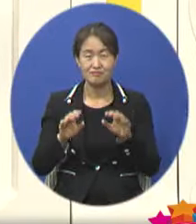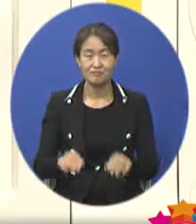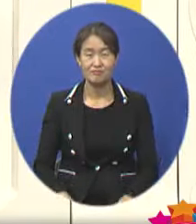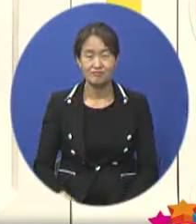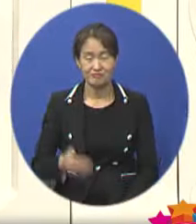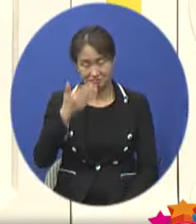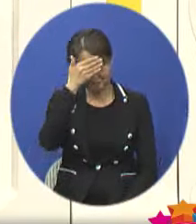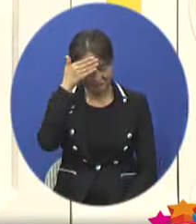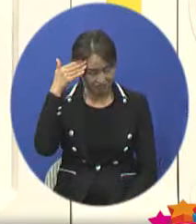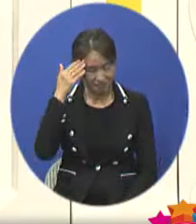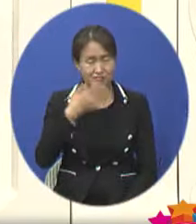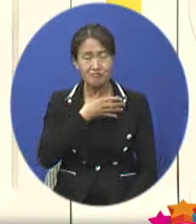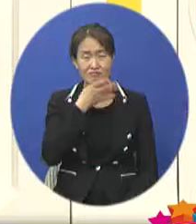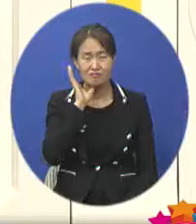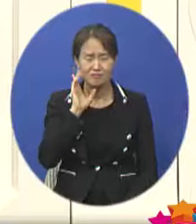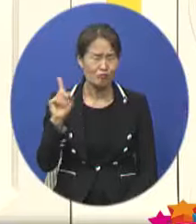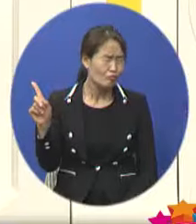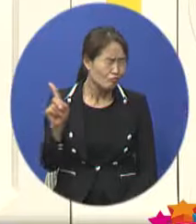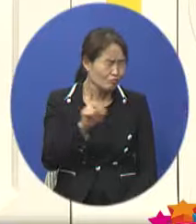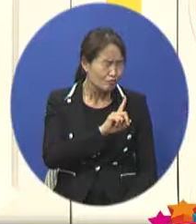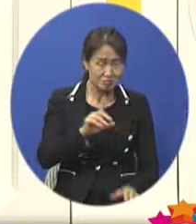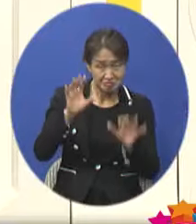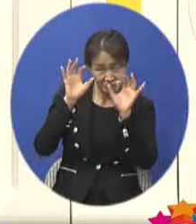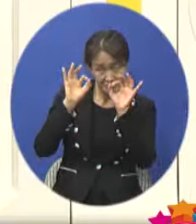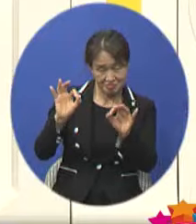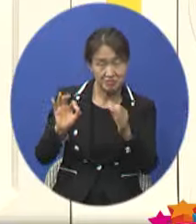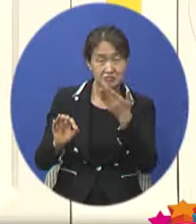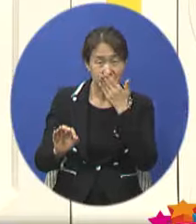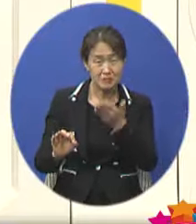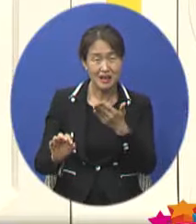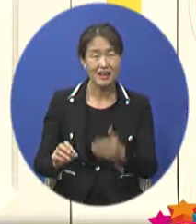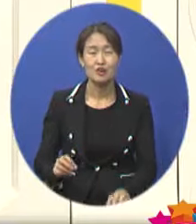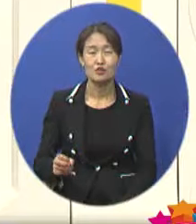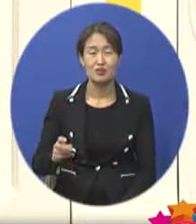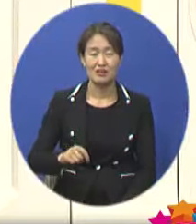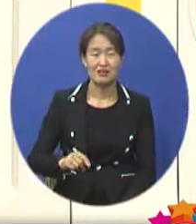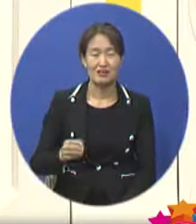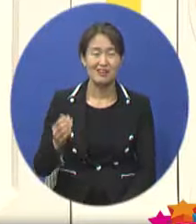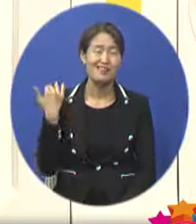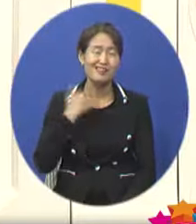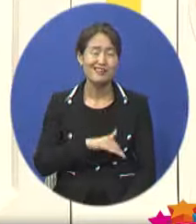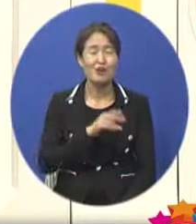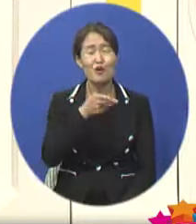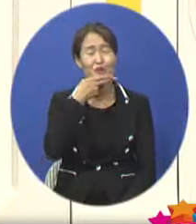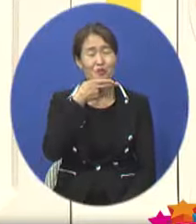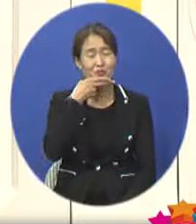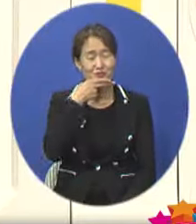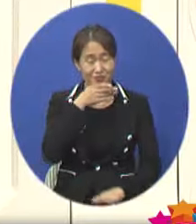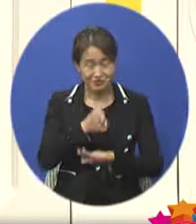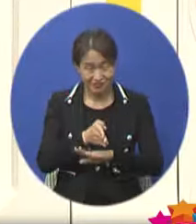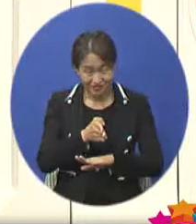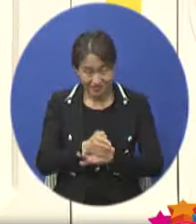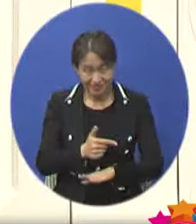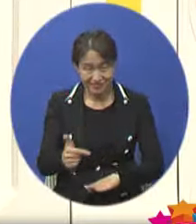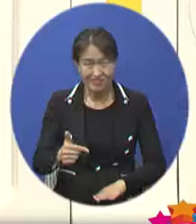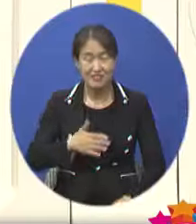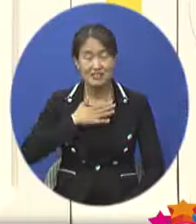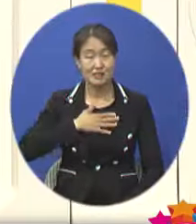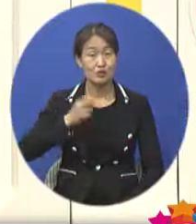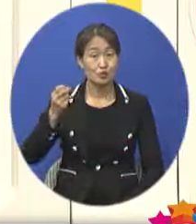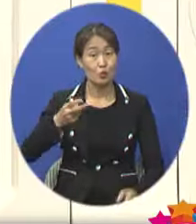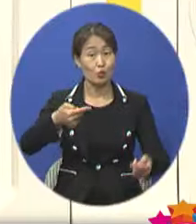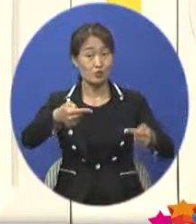사람이나 젊은 사람이나 예. 뭐 누구나 다 부를 수 있는 노래고 또 땡도 없고 예. 그렇습니까? 아유 감사합니다. 감사합니다. 상당히 감사합니다. 예, 예